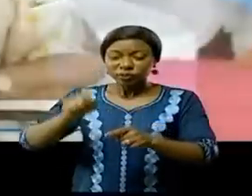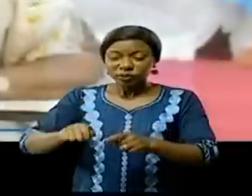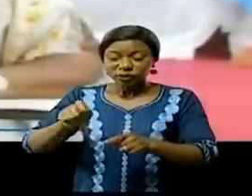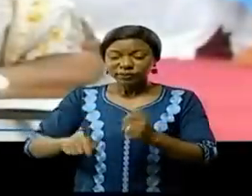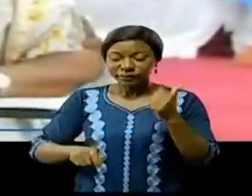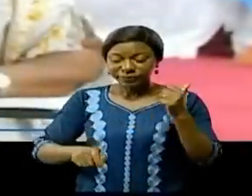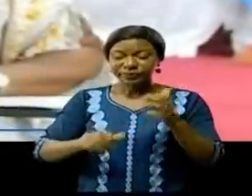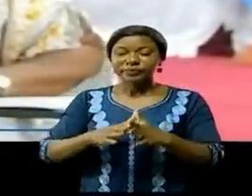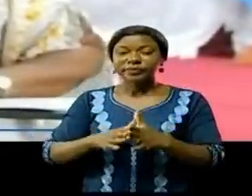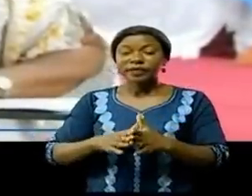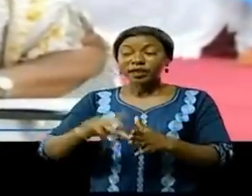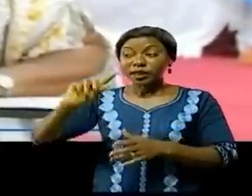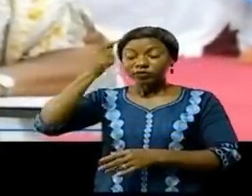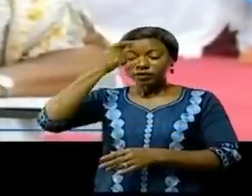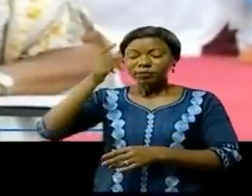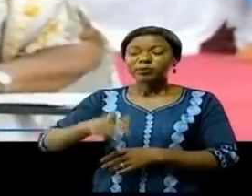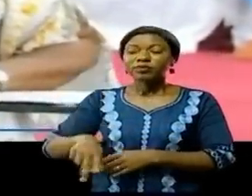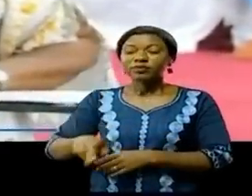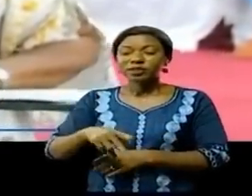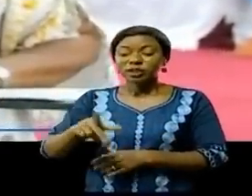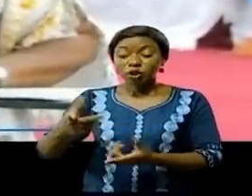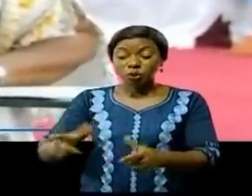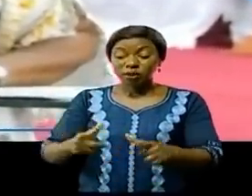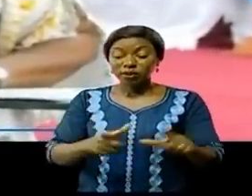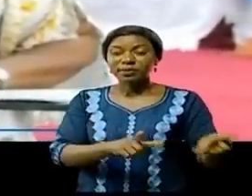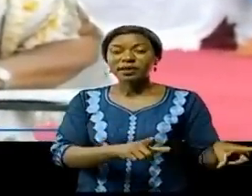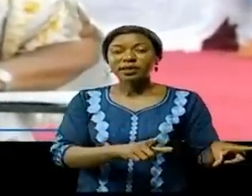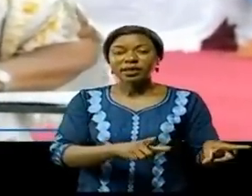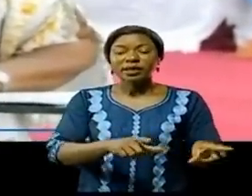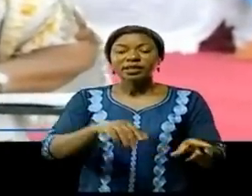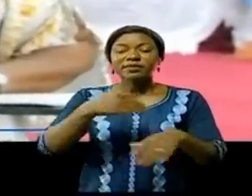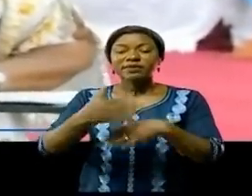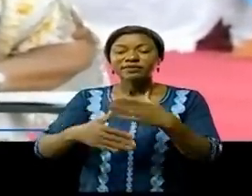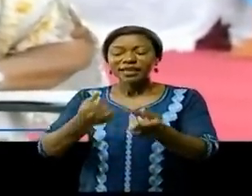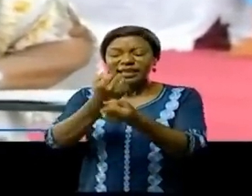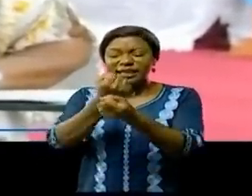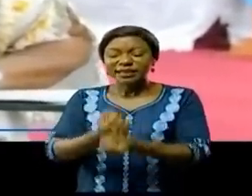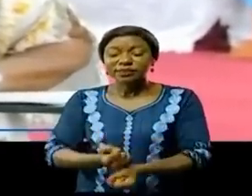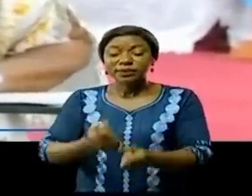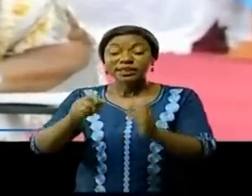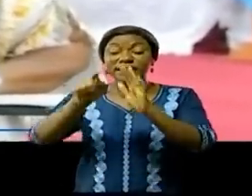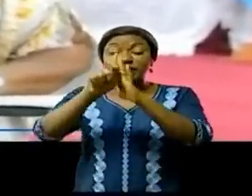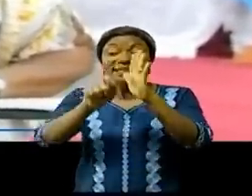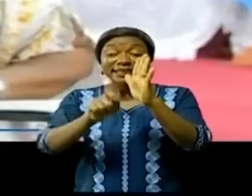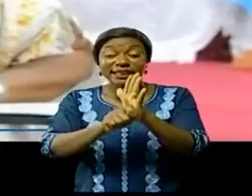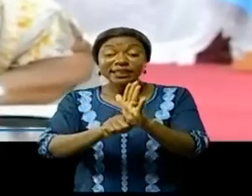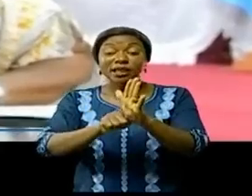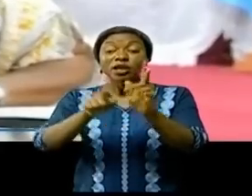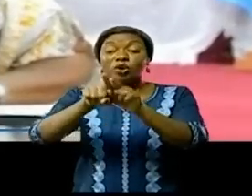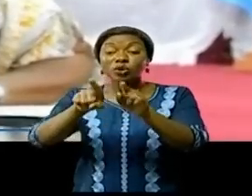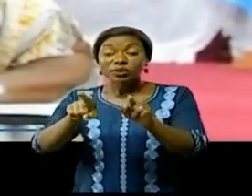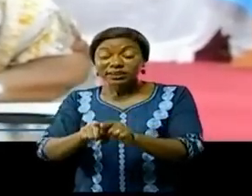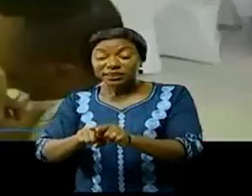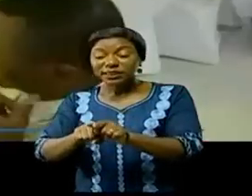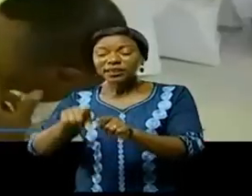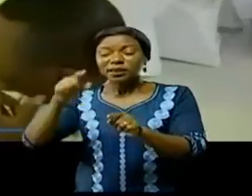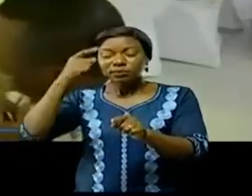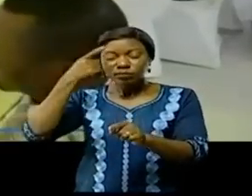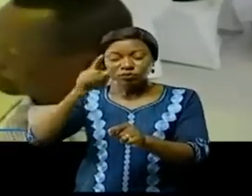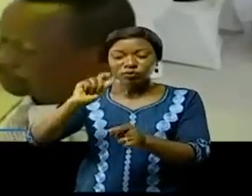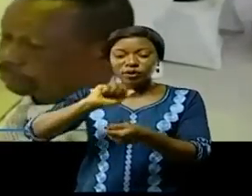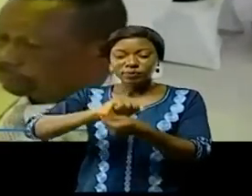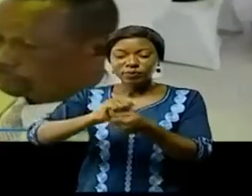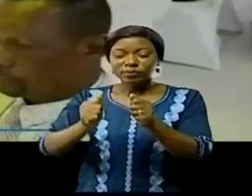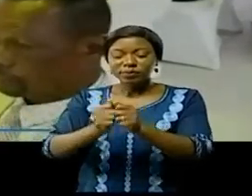L'État ou le gouvernement provincial du Lualaba, qui doit faire respecter les textes légaux et réglementaires en matière